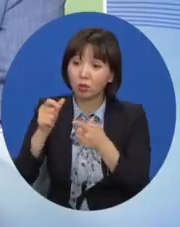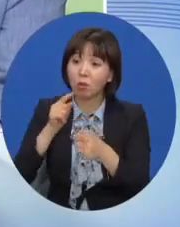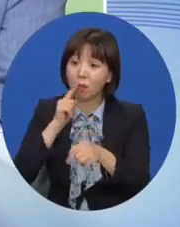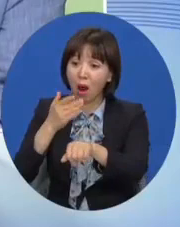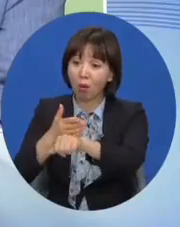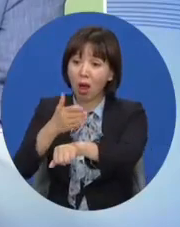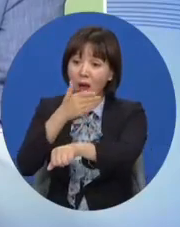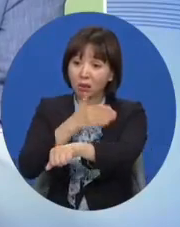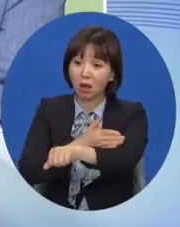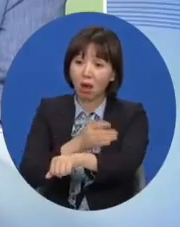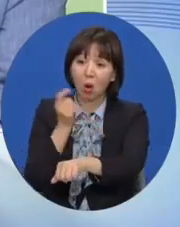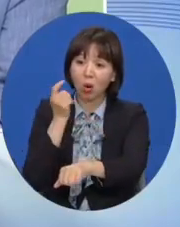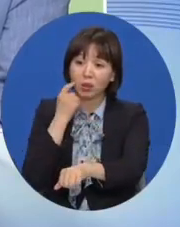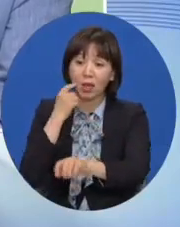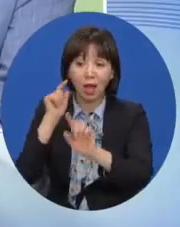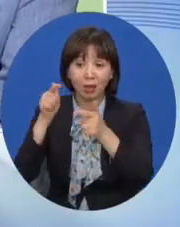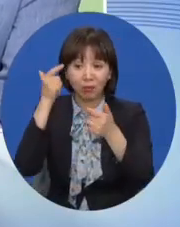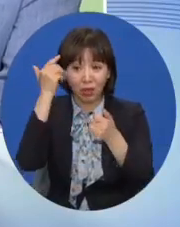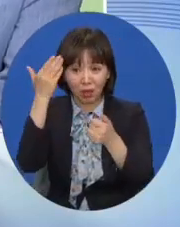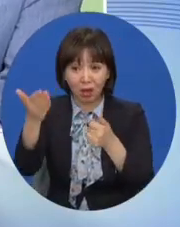아니거나 허위사실 아닙니까?